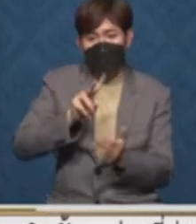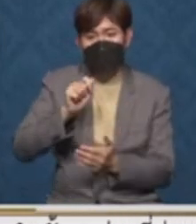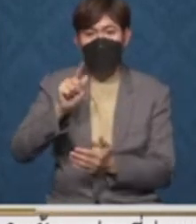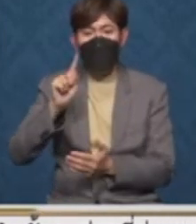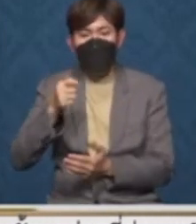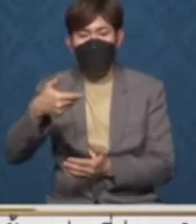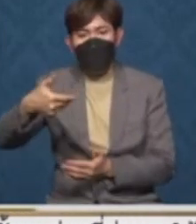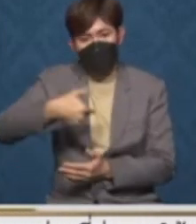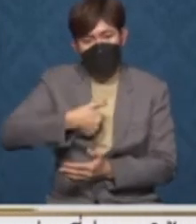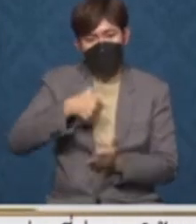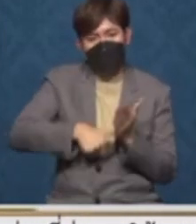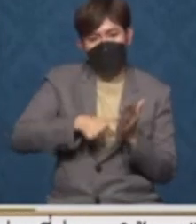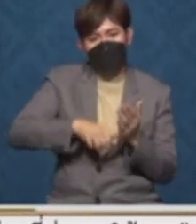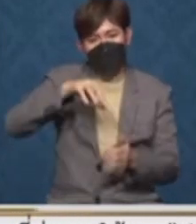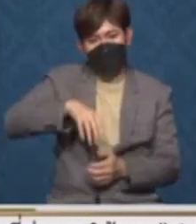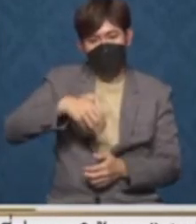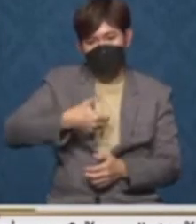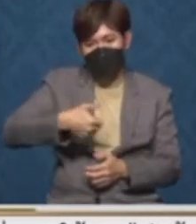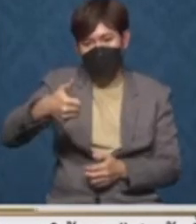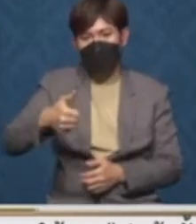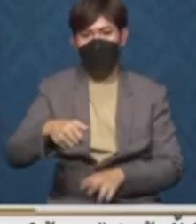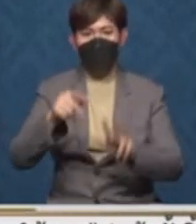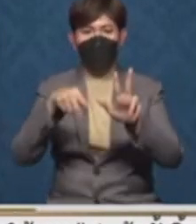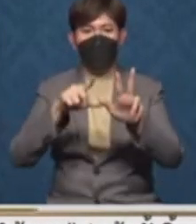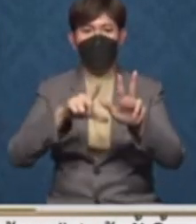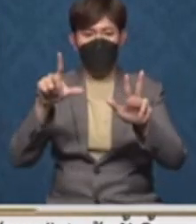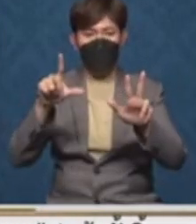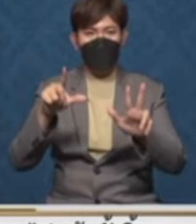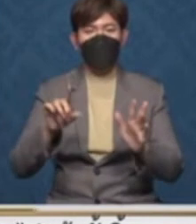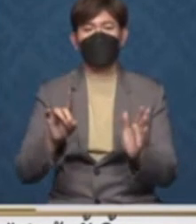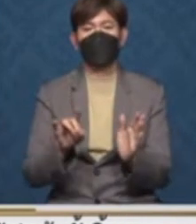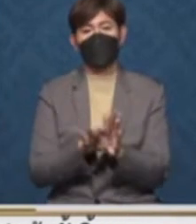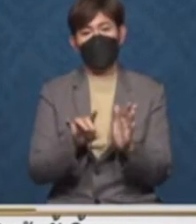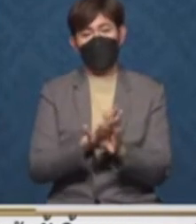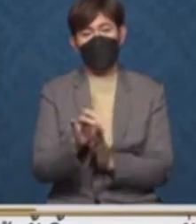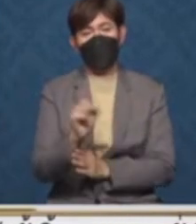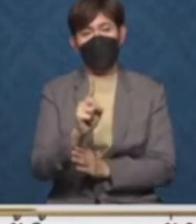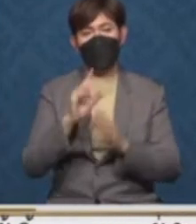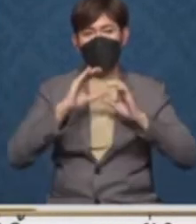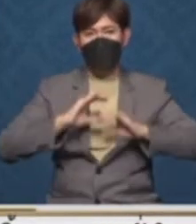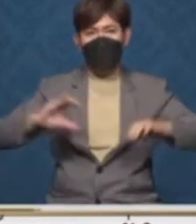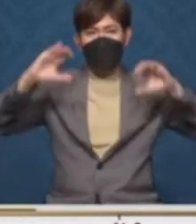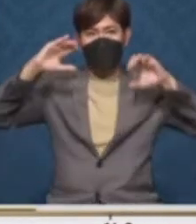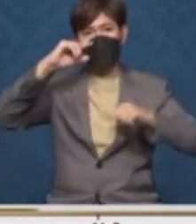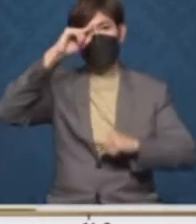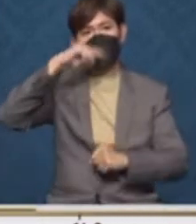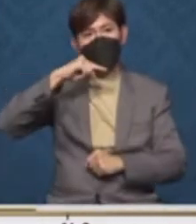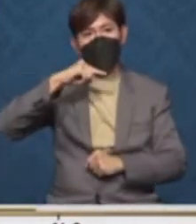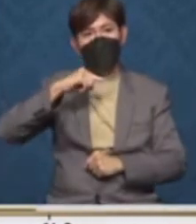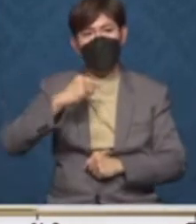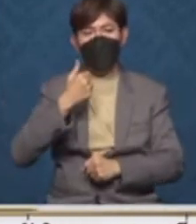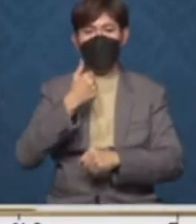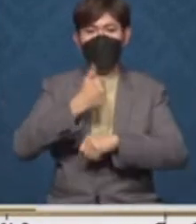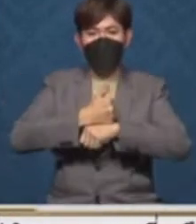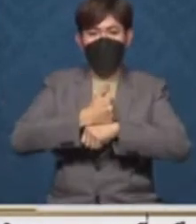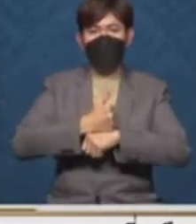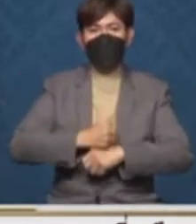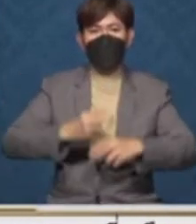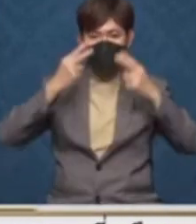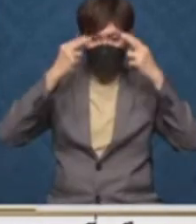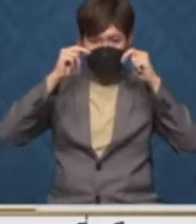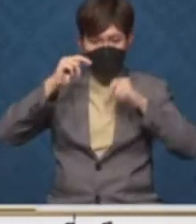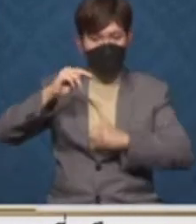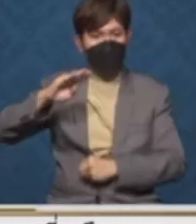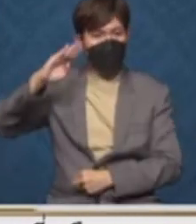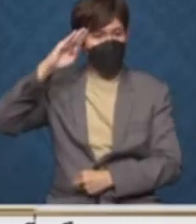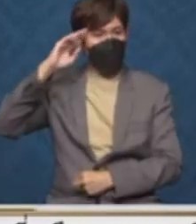รได้เงินฟรีๆไปอีก 3,000 ล้านสุดท้ายรัฐบาลไทยภายใต้การนำของพลเอกประยุทธ์น